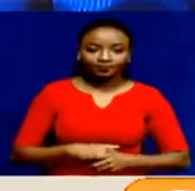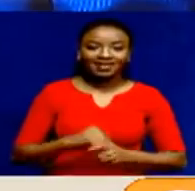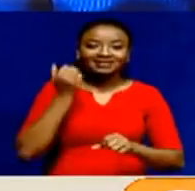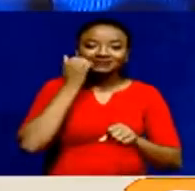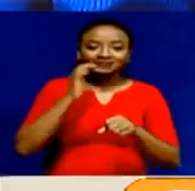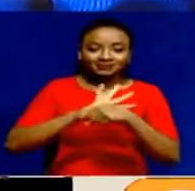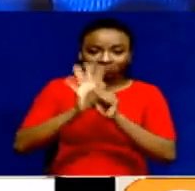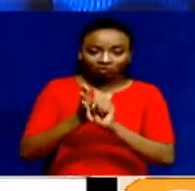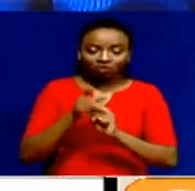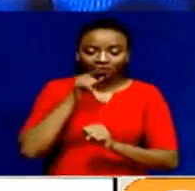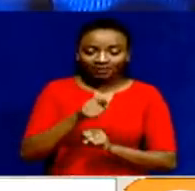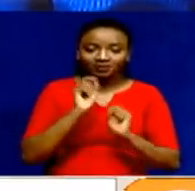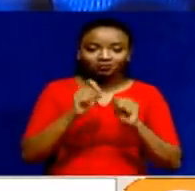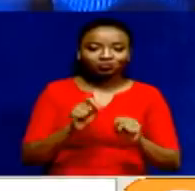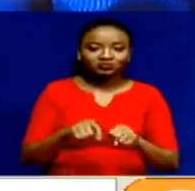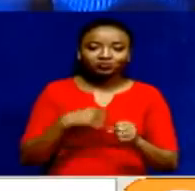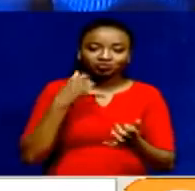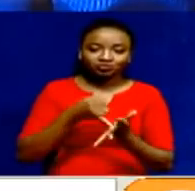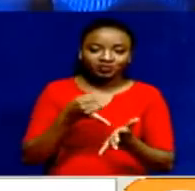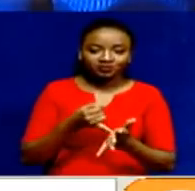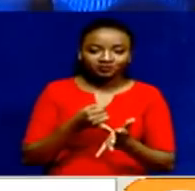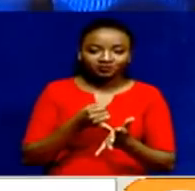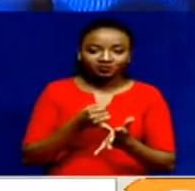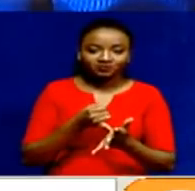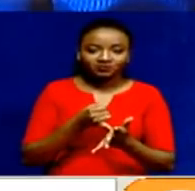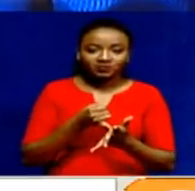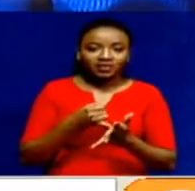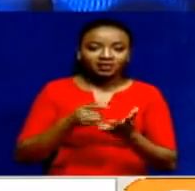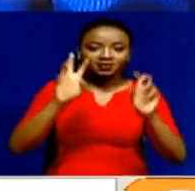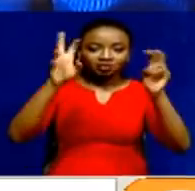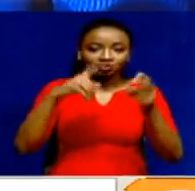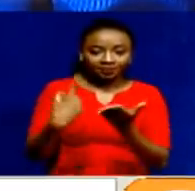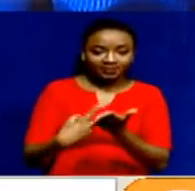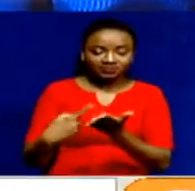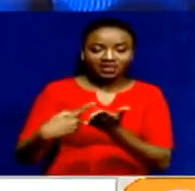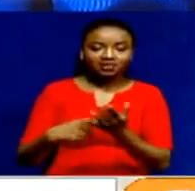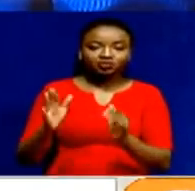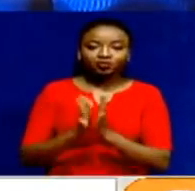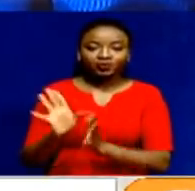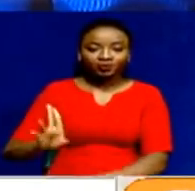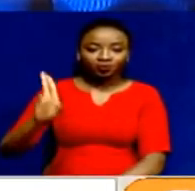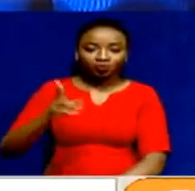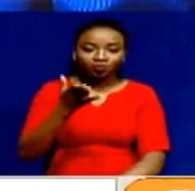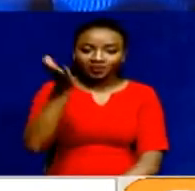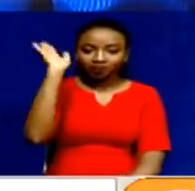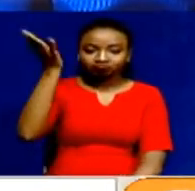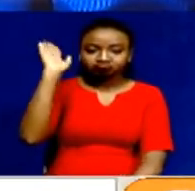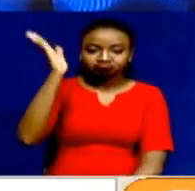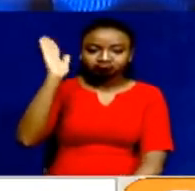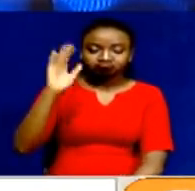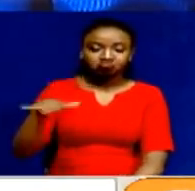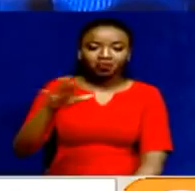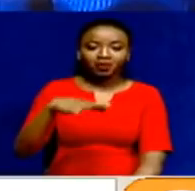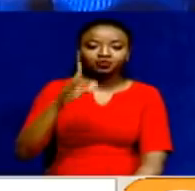Janga la COVID-19 linatarajiwa kuwa miongoni mwa masuala yatakayozungumziwa na Rais Uhuru Kenyatta katika hotuba yake kwa taifa